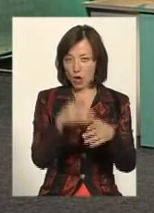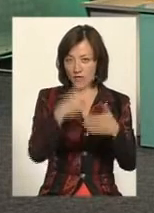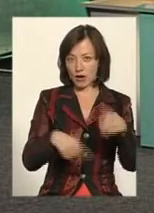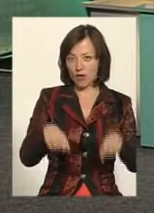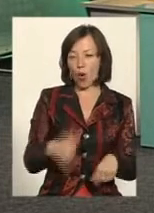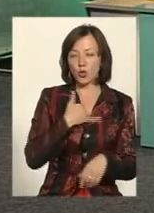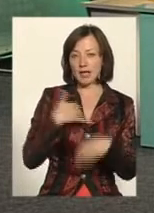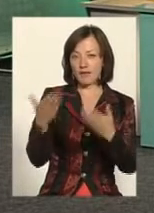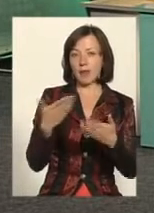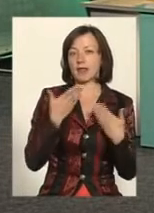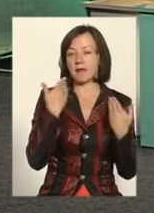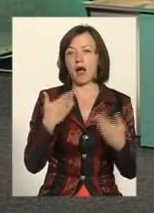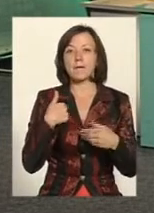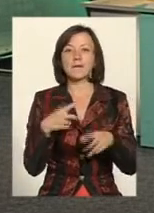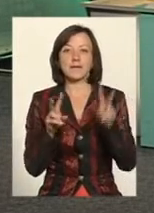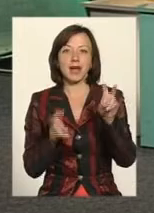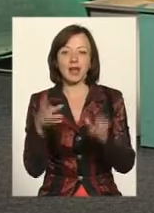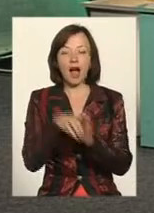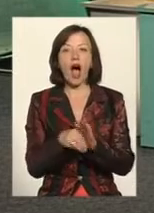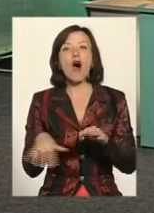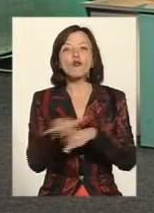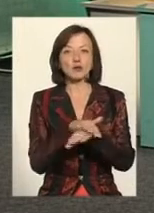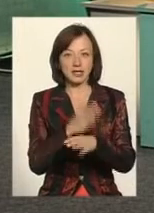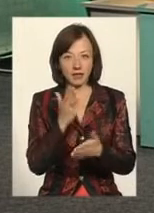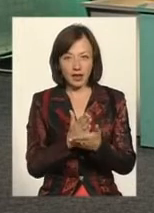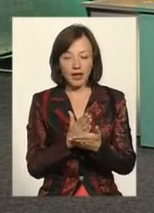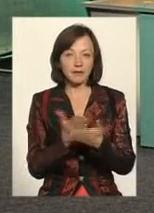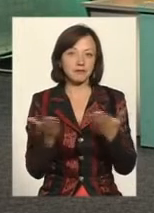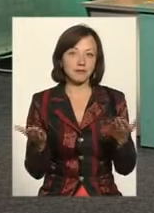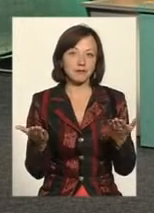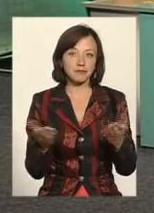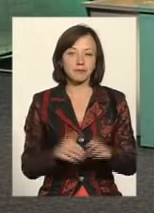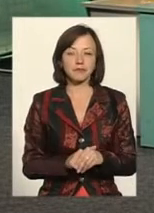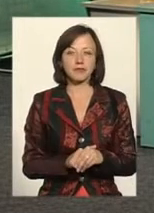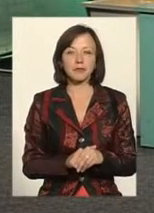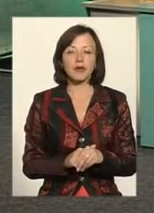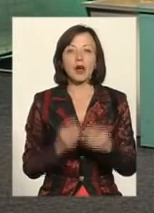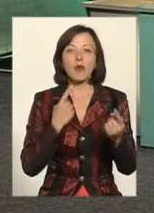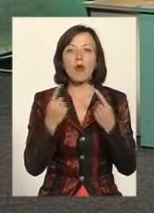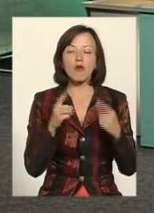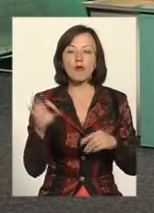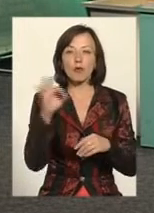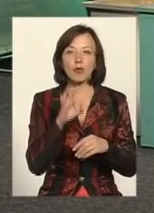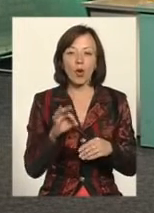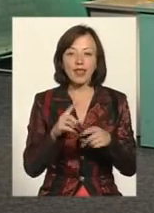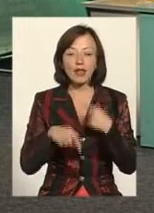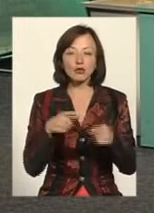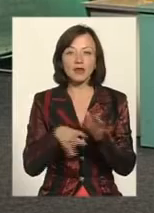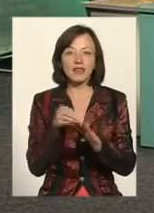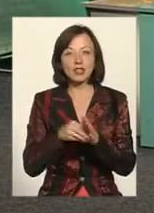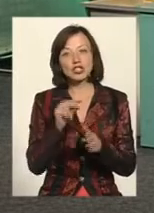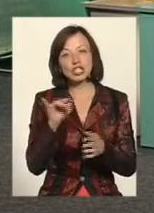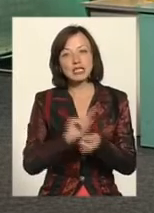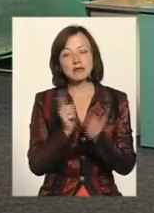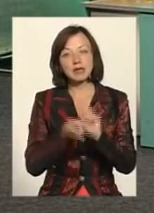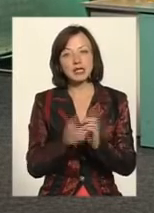влади? В нас немає з вами, бо ми дещо в темі. А в суспільстві є? Немає. Пане, давайте поговоримо так про наступні вибори. Чи зміниться якась